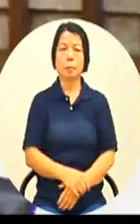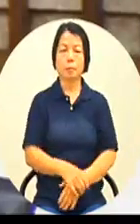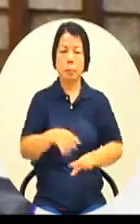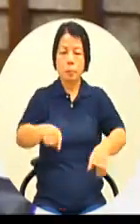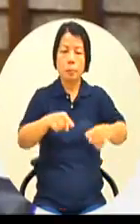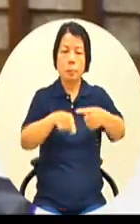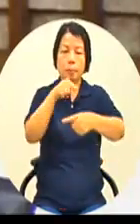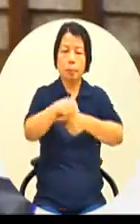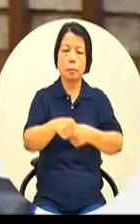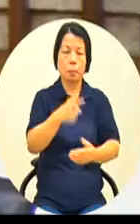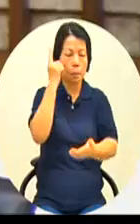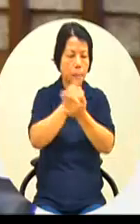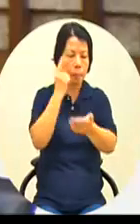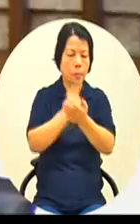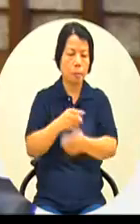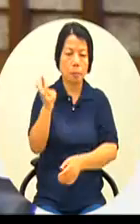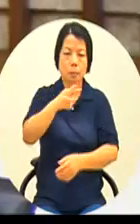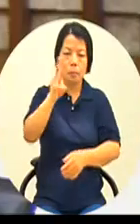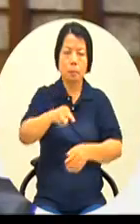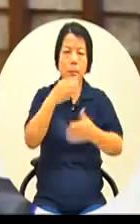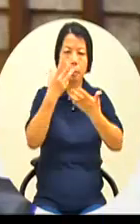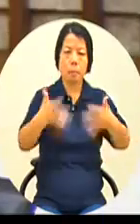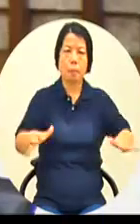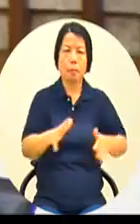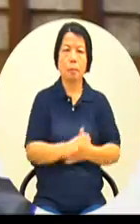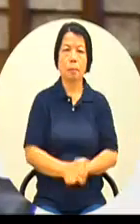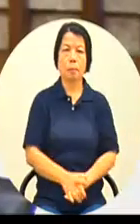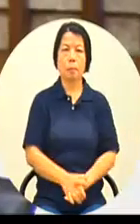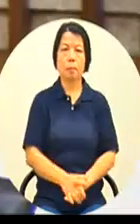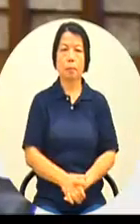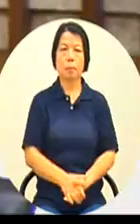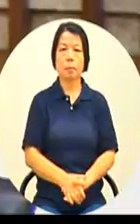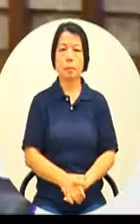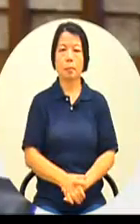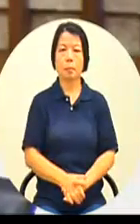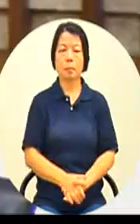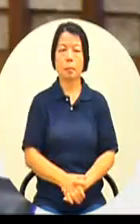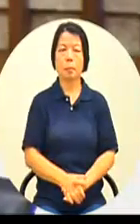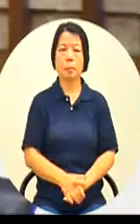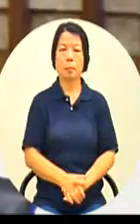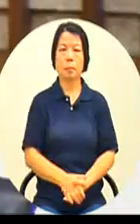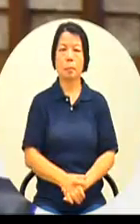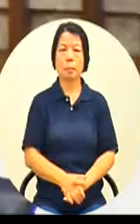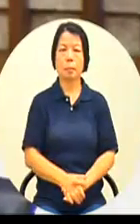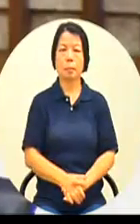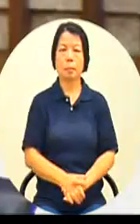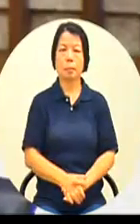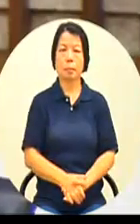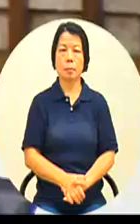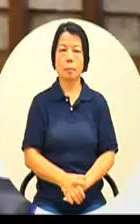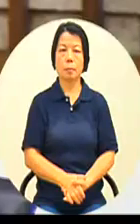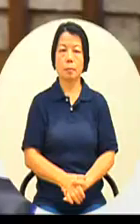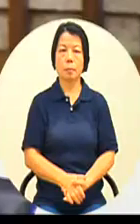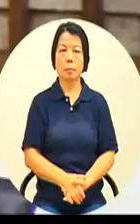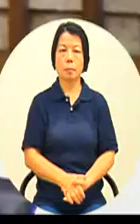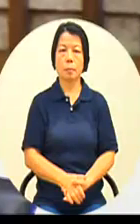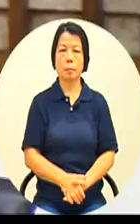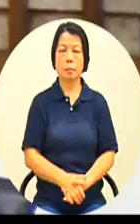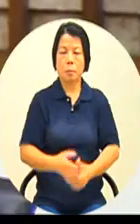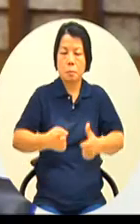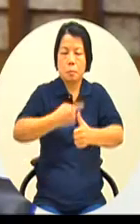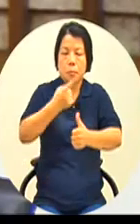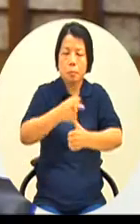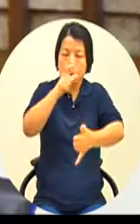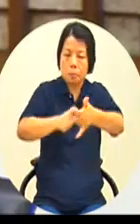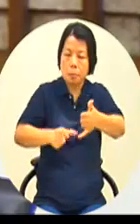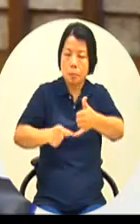均每工3000外件，比例啊，这个比例统管的是啥？ 在我